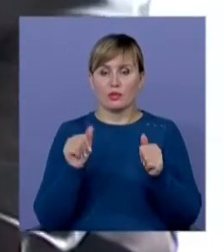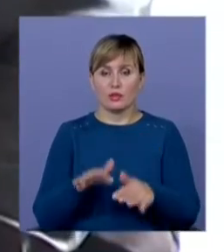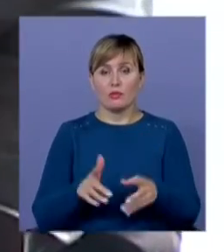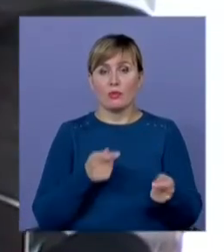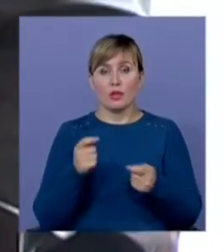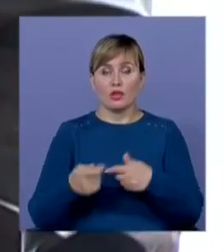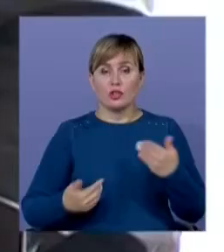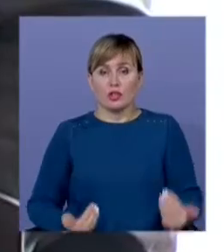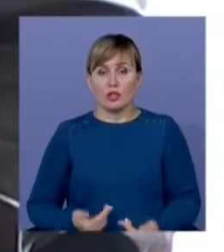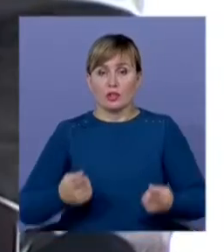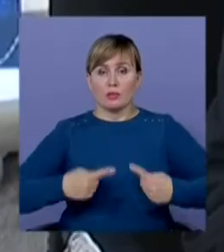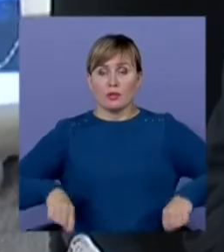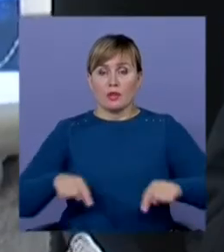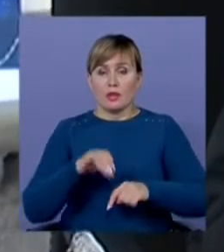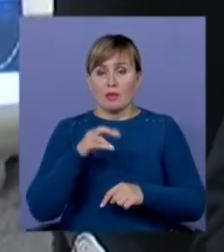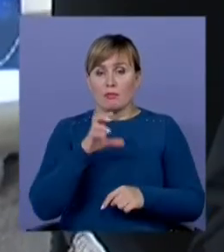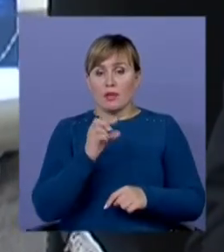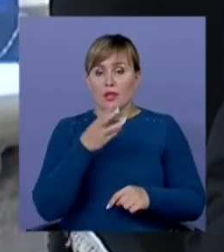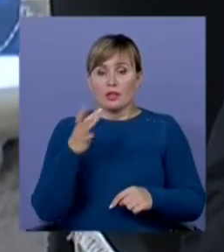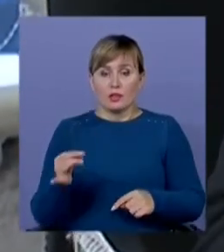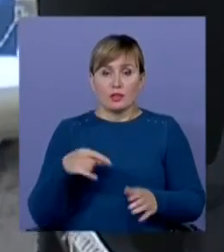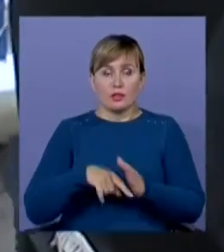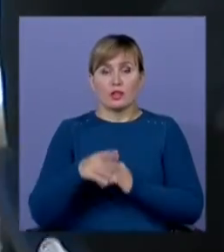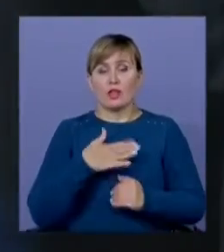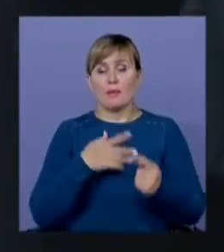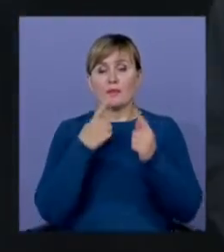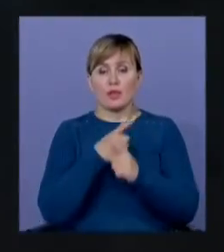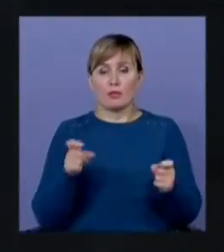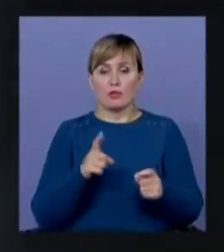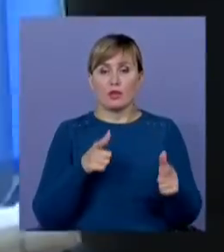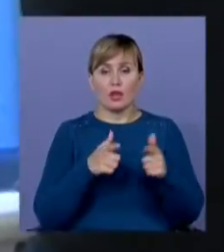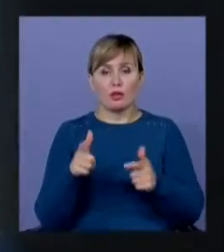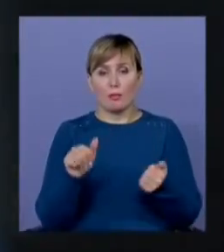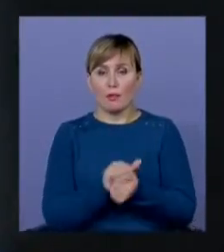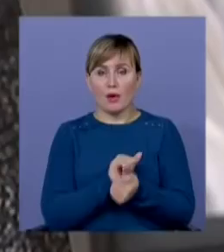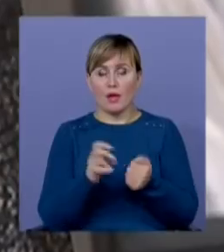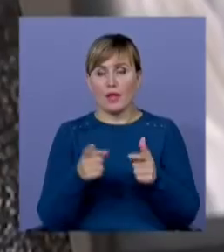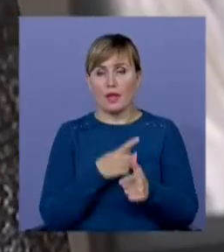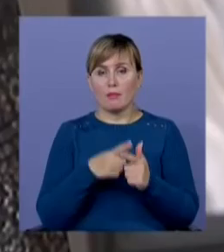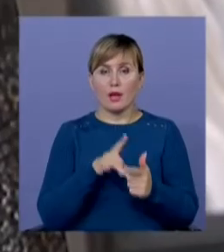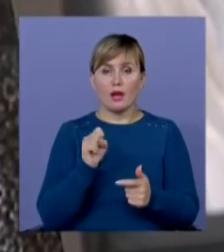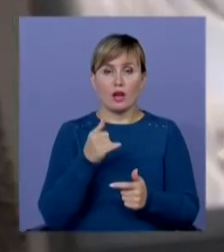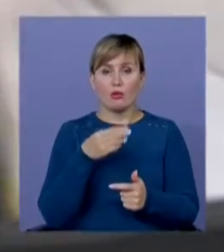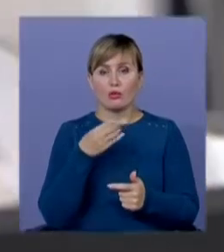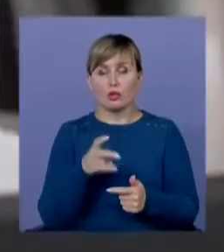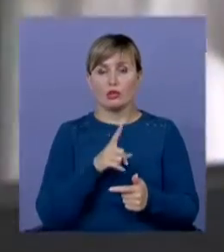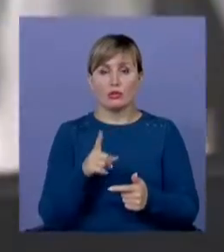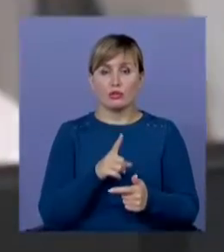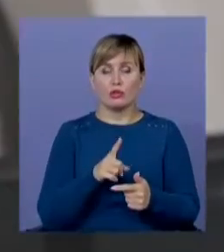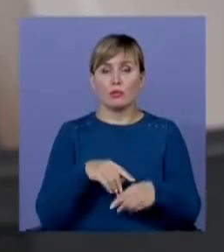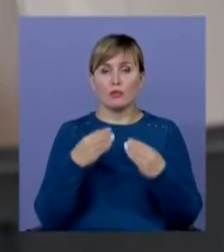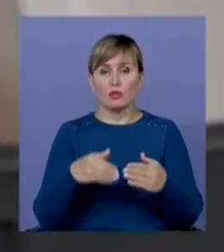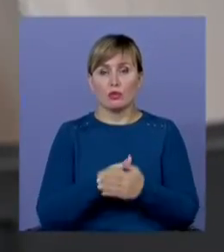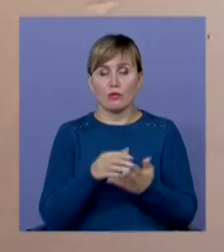управлении жилищной инспекции Енбекши-Казахского района нам сообщили, что готовят бумаги на имя Раушан, чтобы выдать ей новую землю,